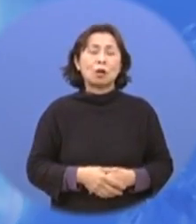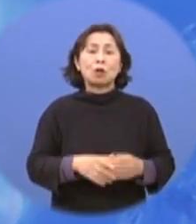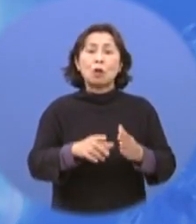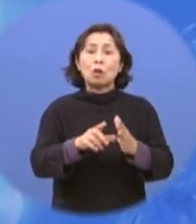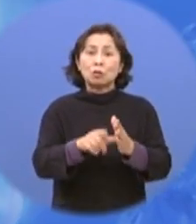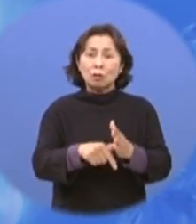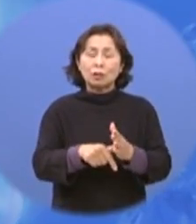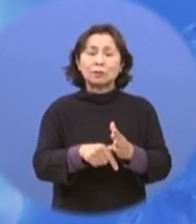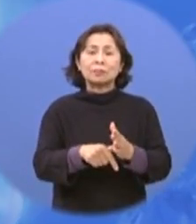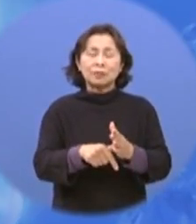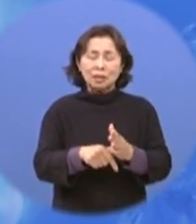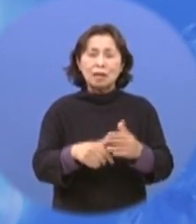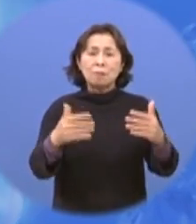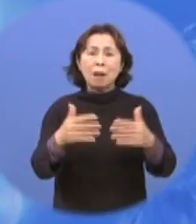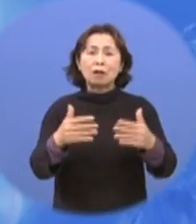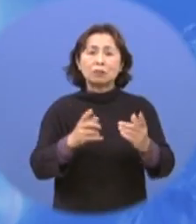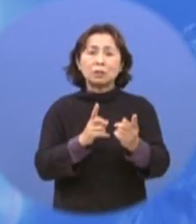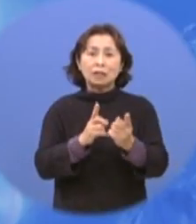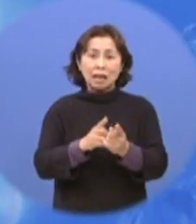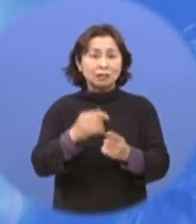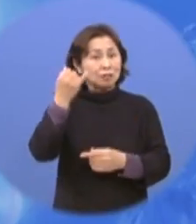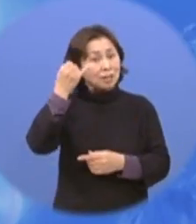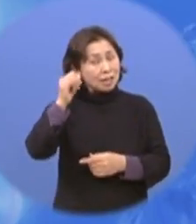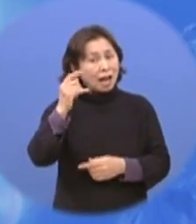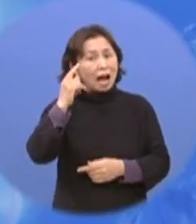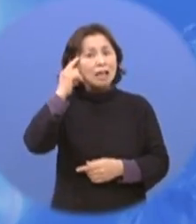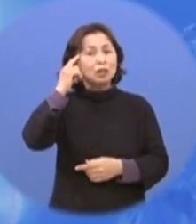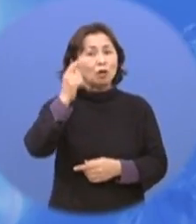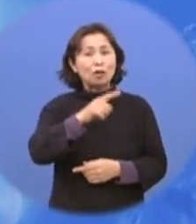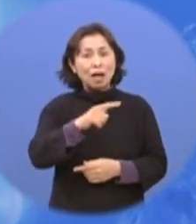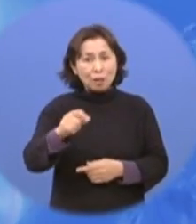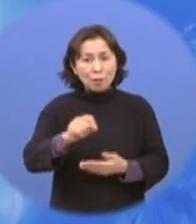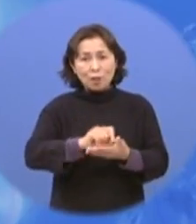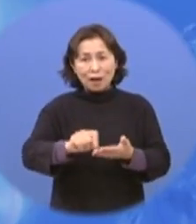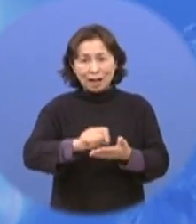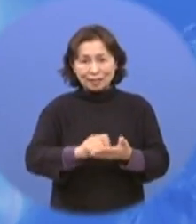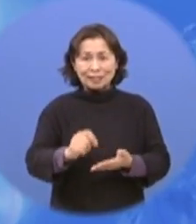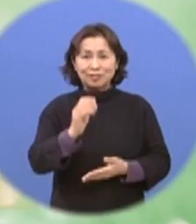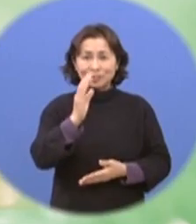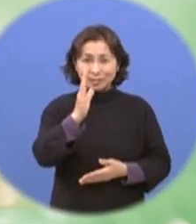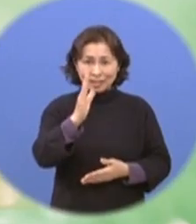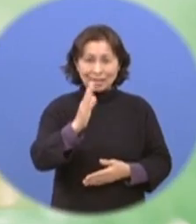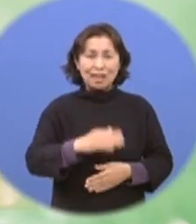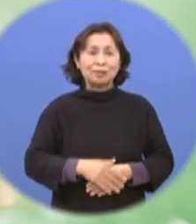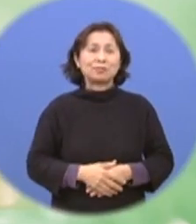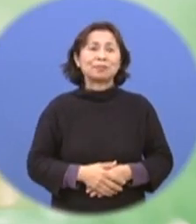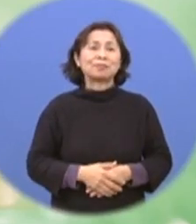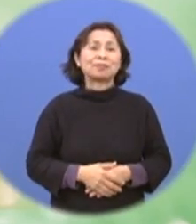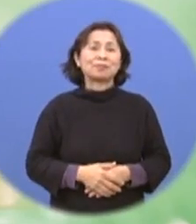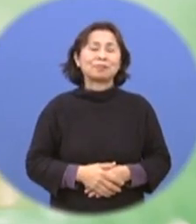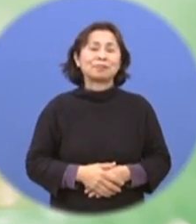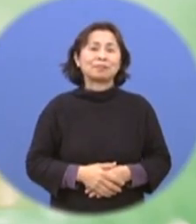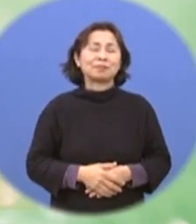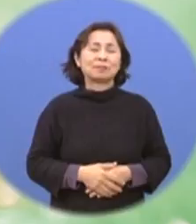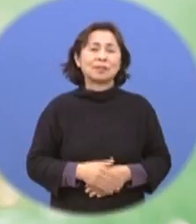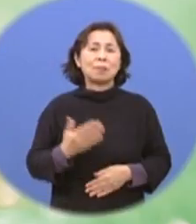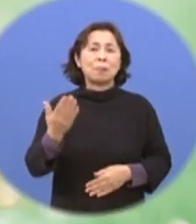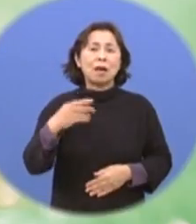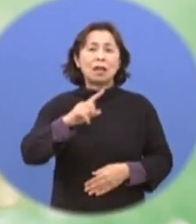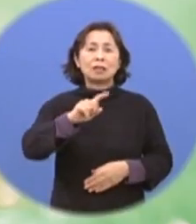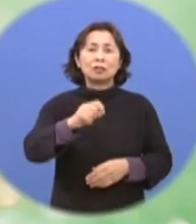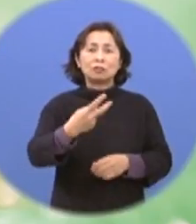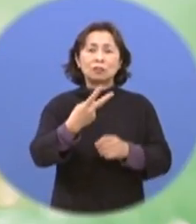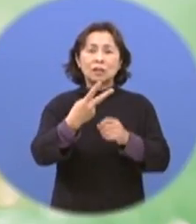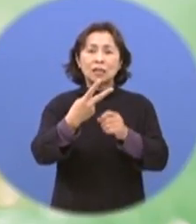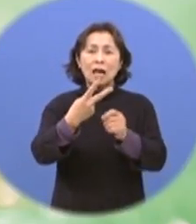の際には番組へのご意見ご感想など一言メッセージをお願いしますでは12月17